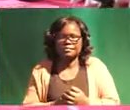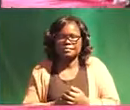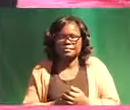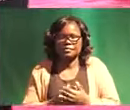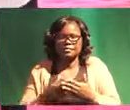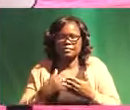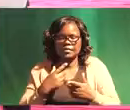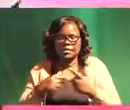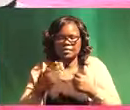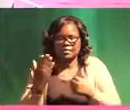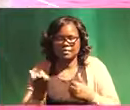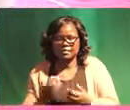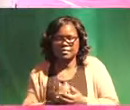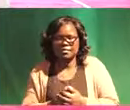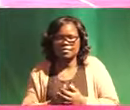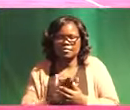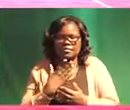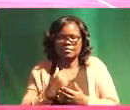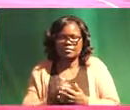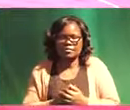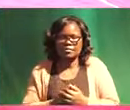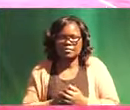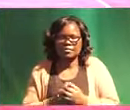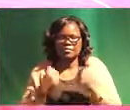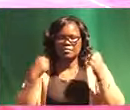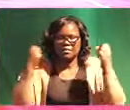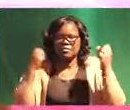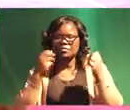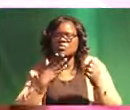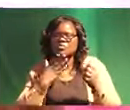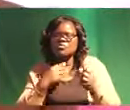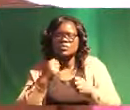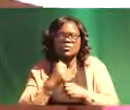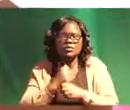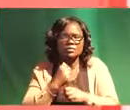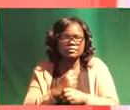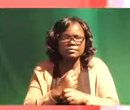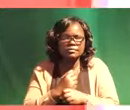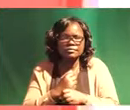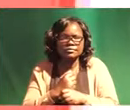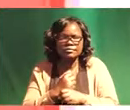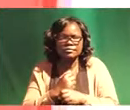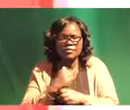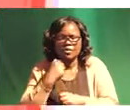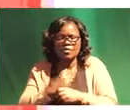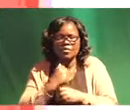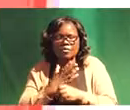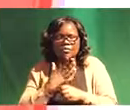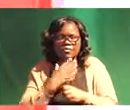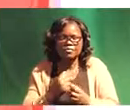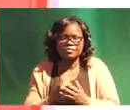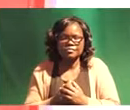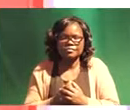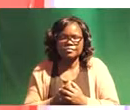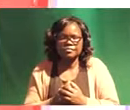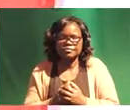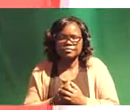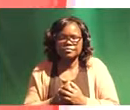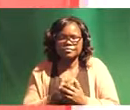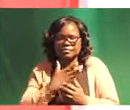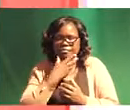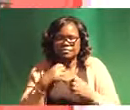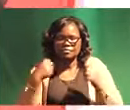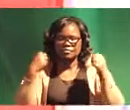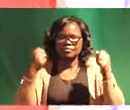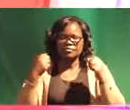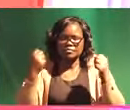Kabla afike hapa, mnataka maandamano ama ni kazi? Sini kazi mnataka? Huyu mzee wa maandamano